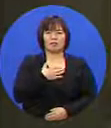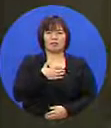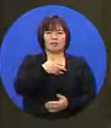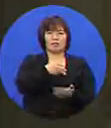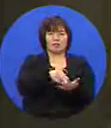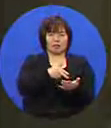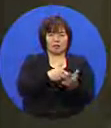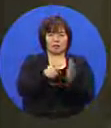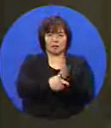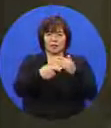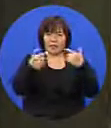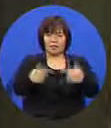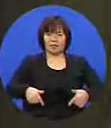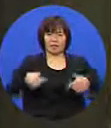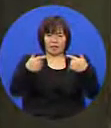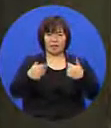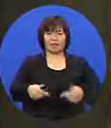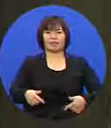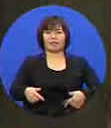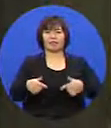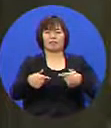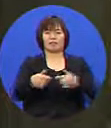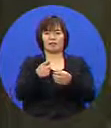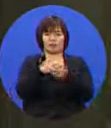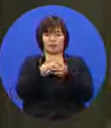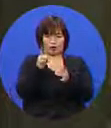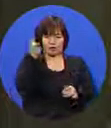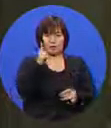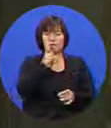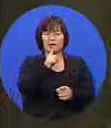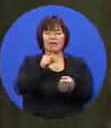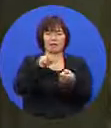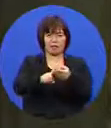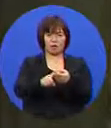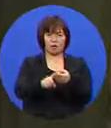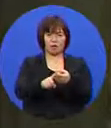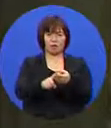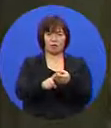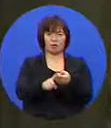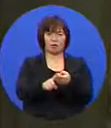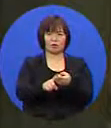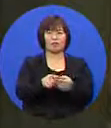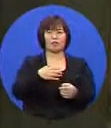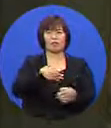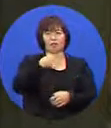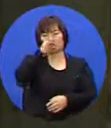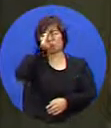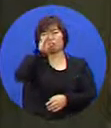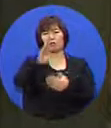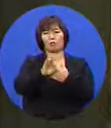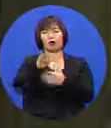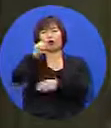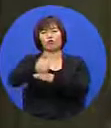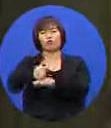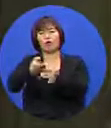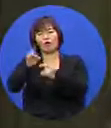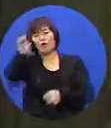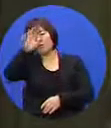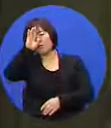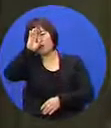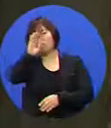저희들은 항상 부처님 말씀대로 중생이 병이 들면 부처도